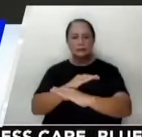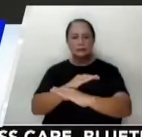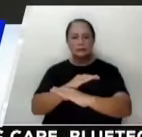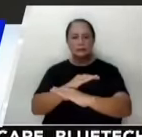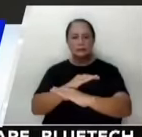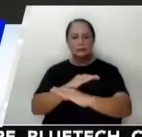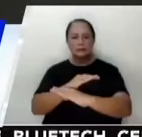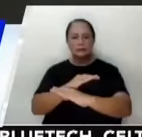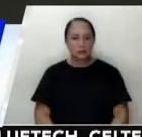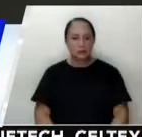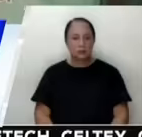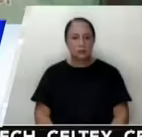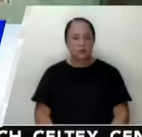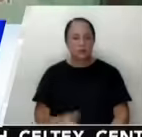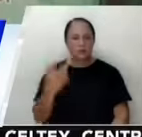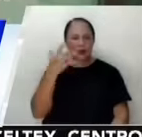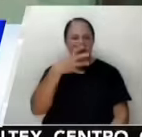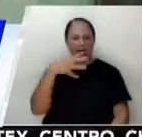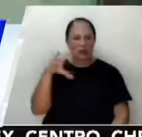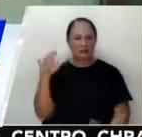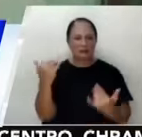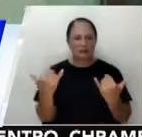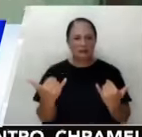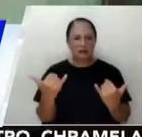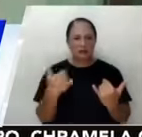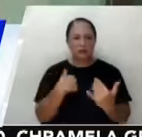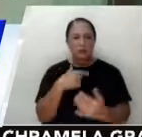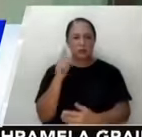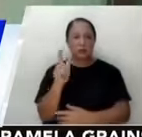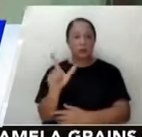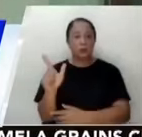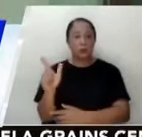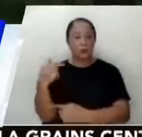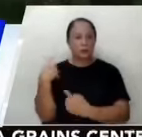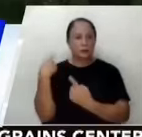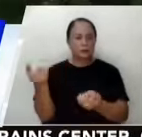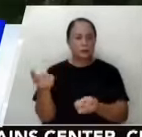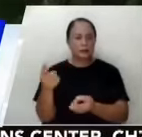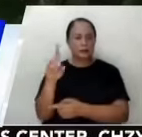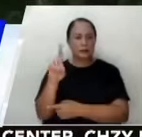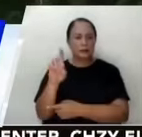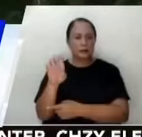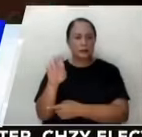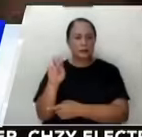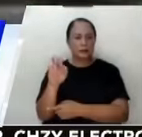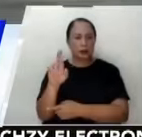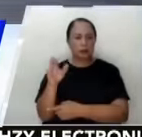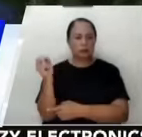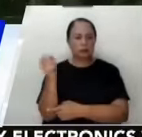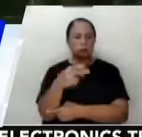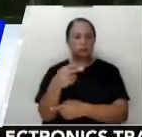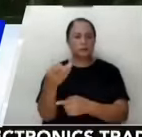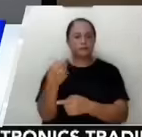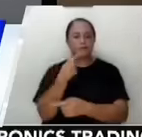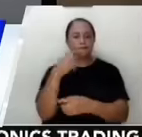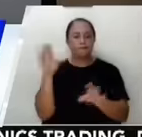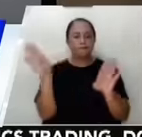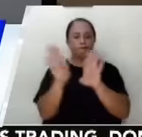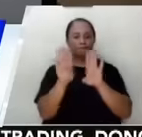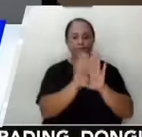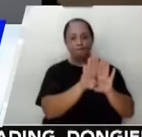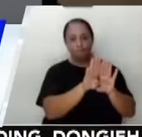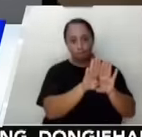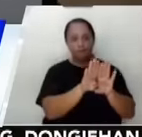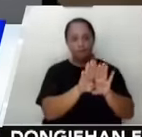swimming kami kasi mainit na uli eh. 2021 pa ipinag-utos ng DENR ang pagpapasara ng mga resort sa Sitio San Roque matapos